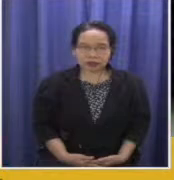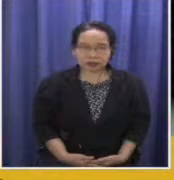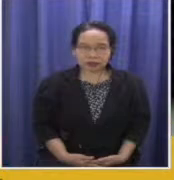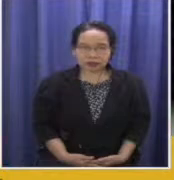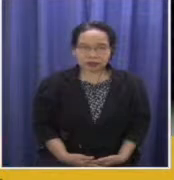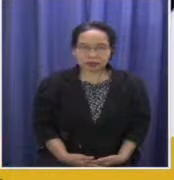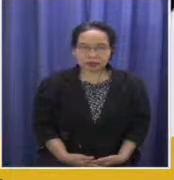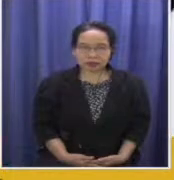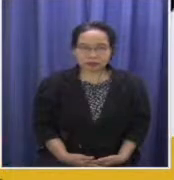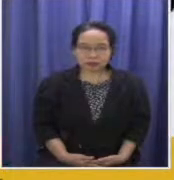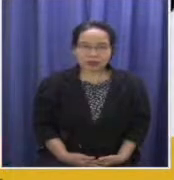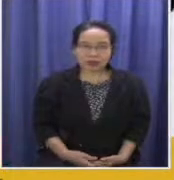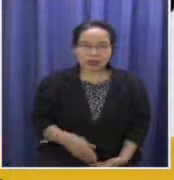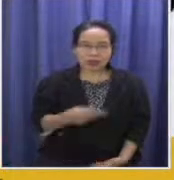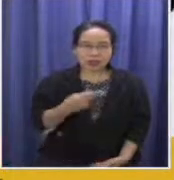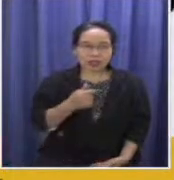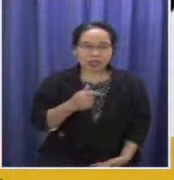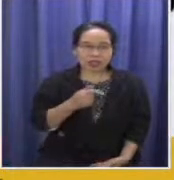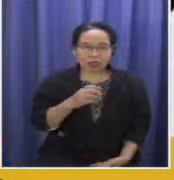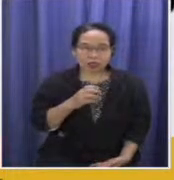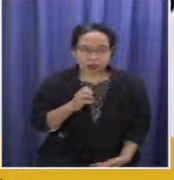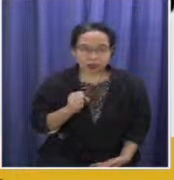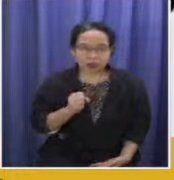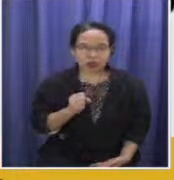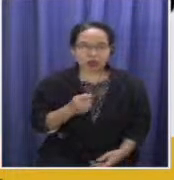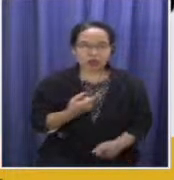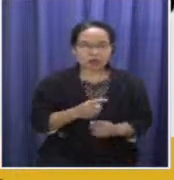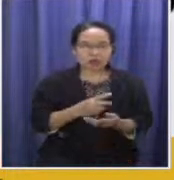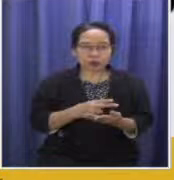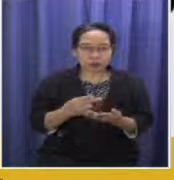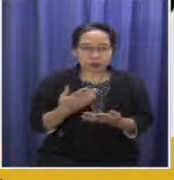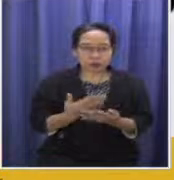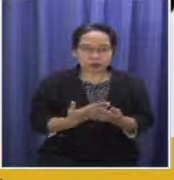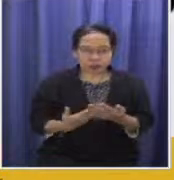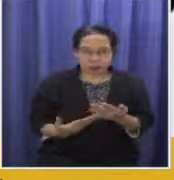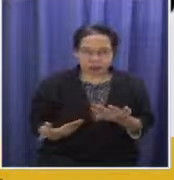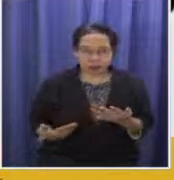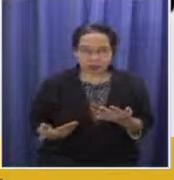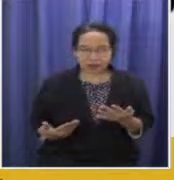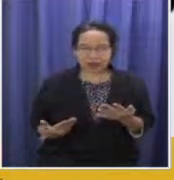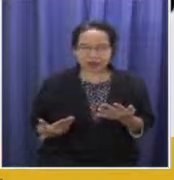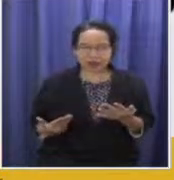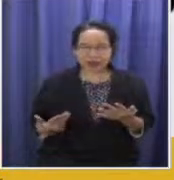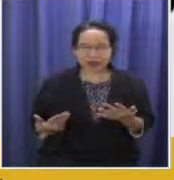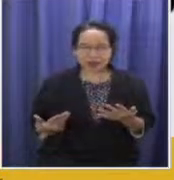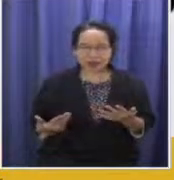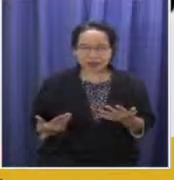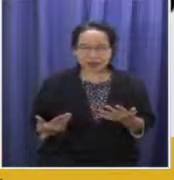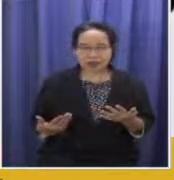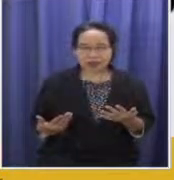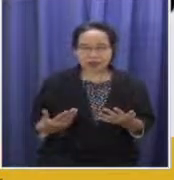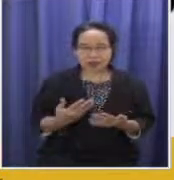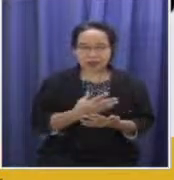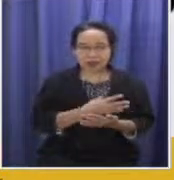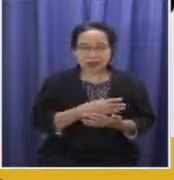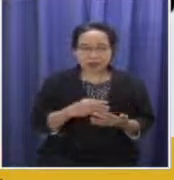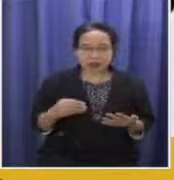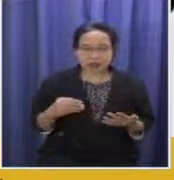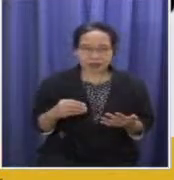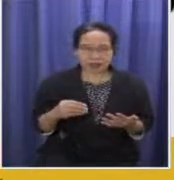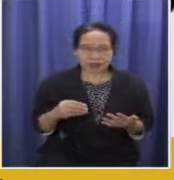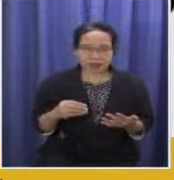ग्रीकमा हागेओस भनेर भन्दछ, जसको अर्थ चाहिँ केही पवित्र वस्तु अथवा पवित्र कुरा, तर मानिस होइन।